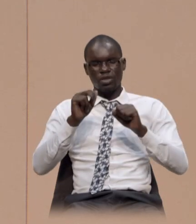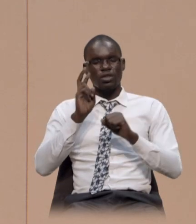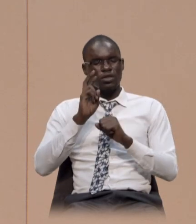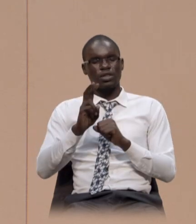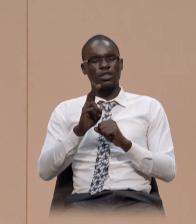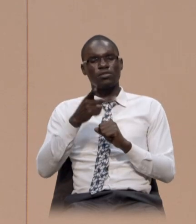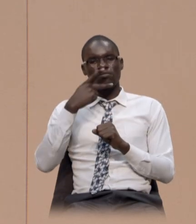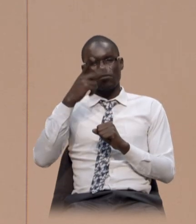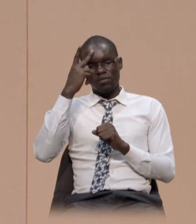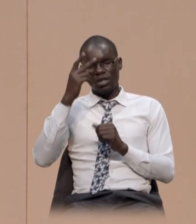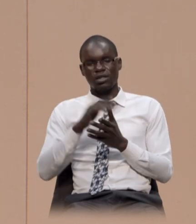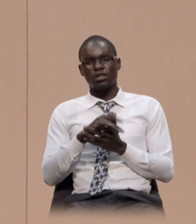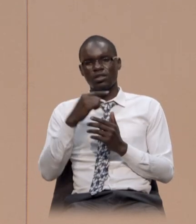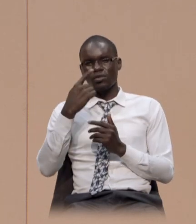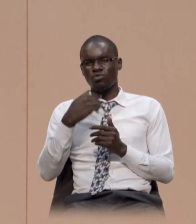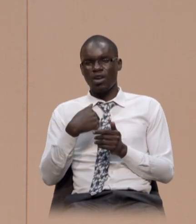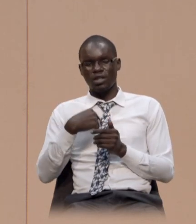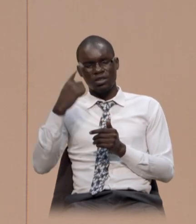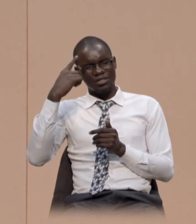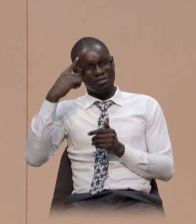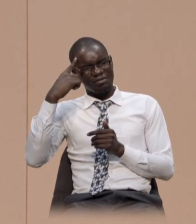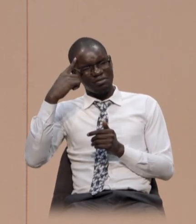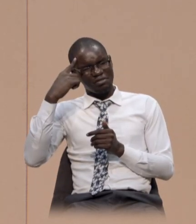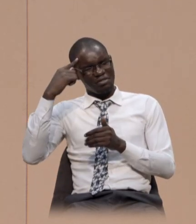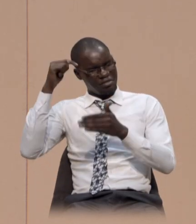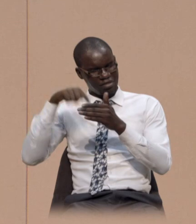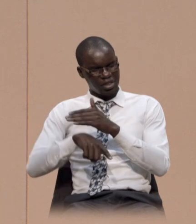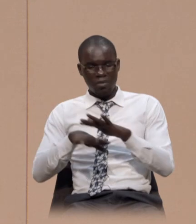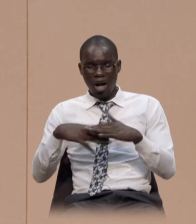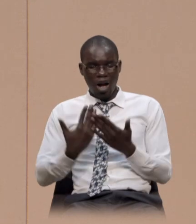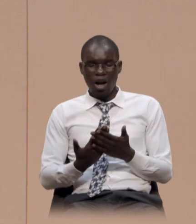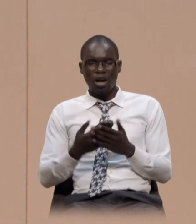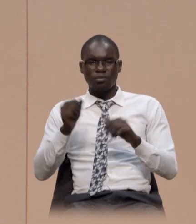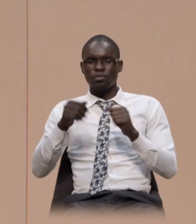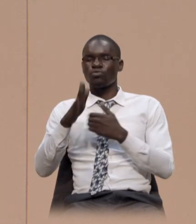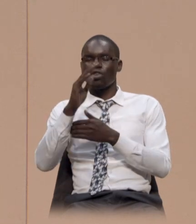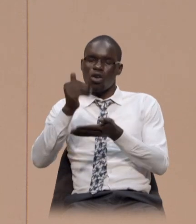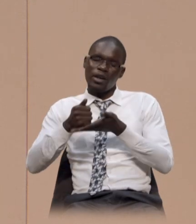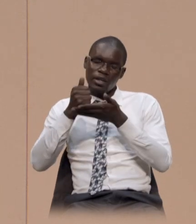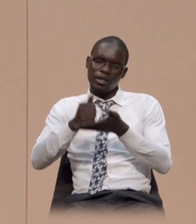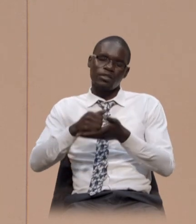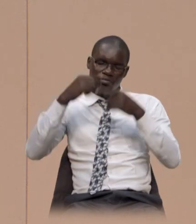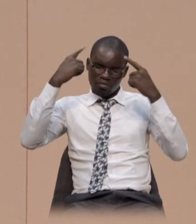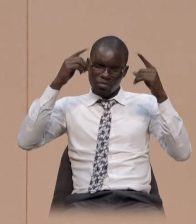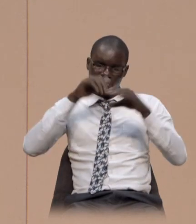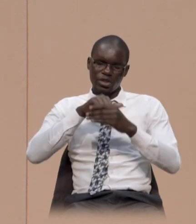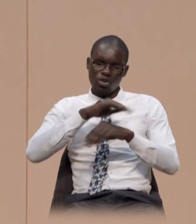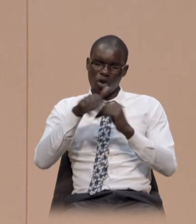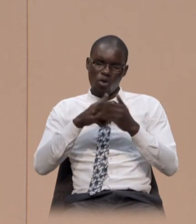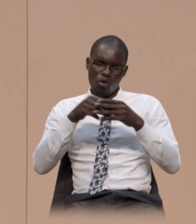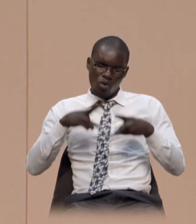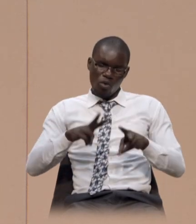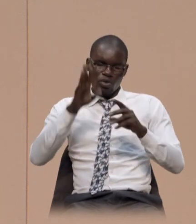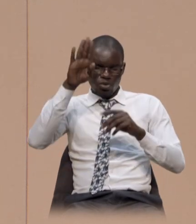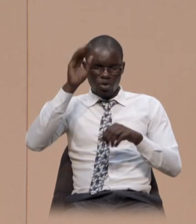huyo mzazi ambaye amewasa sana, atafanyia nini? Mungu utamwezesha afaulu katika njia zote.